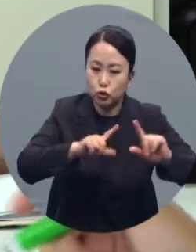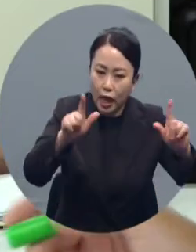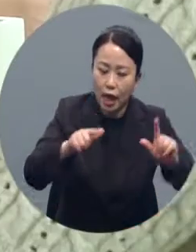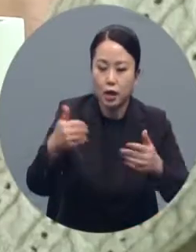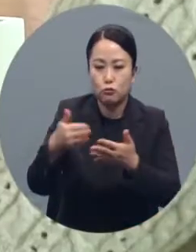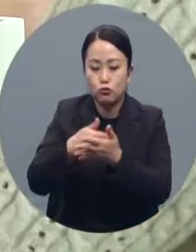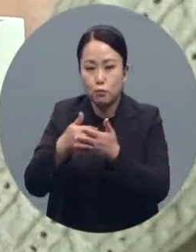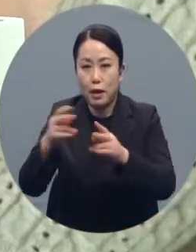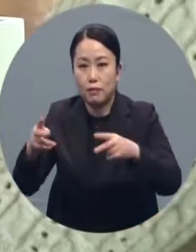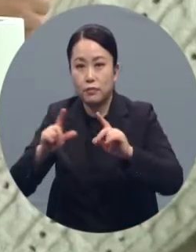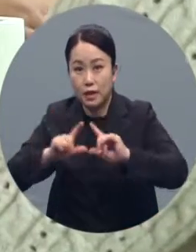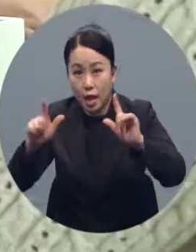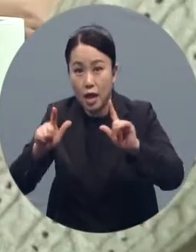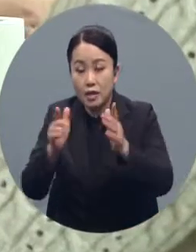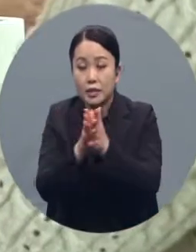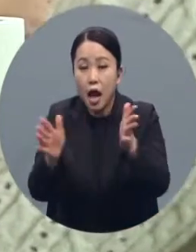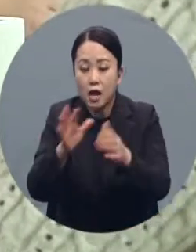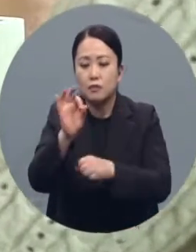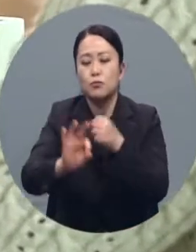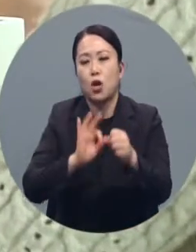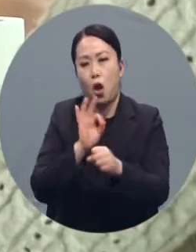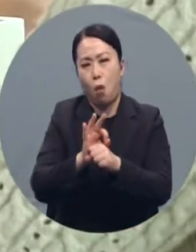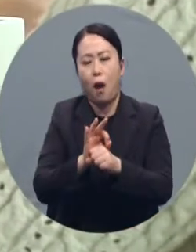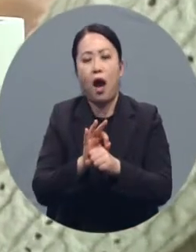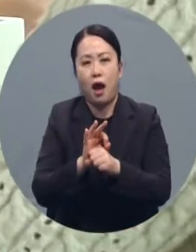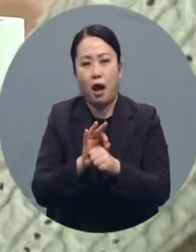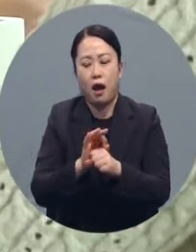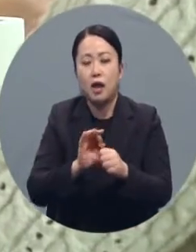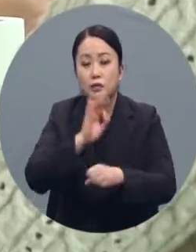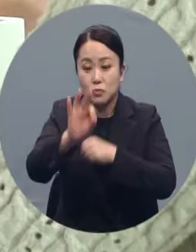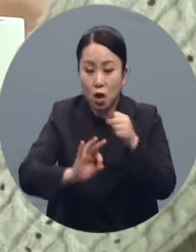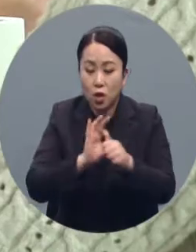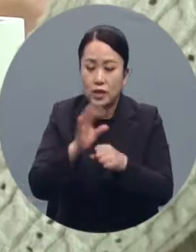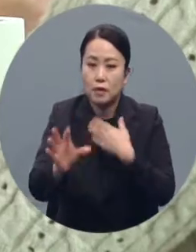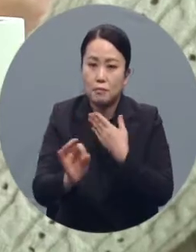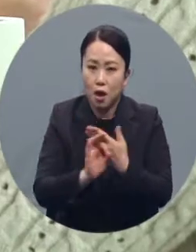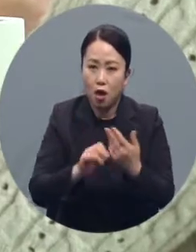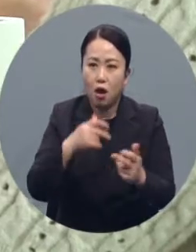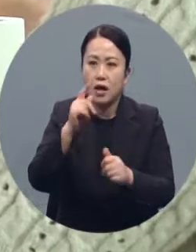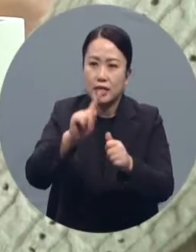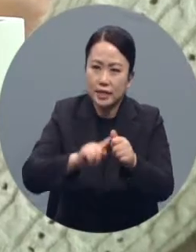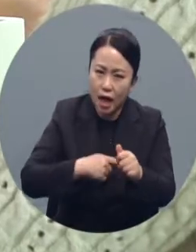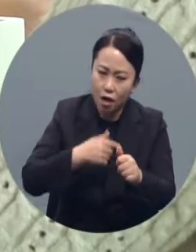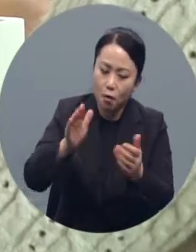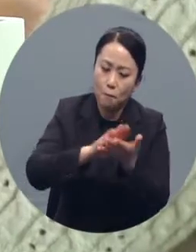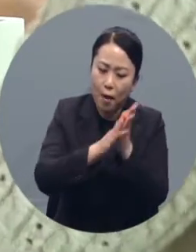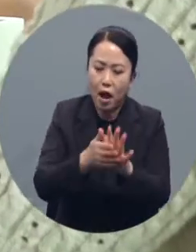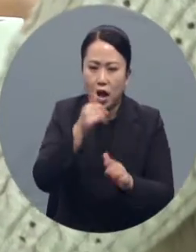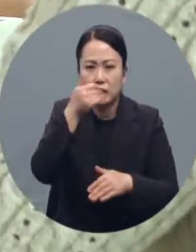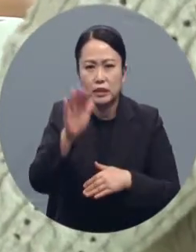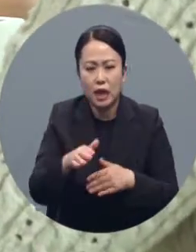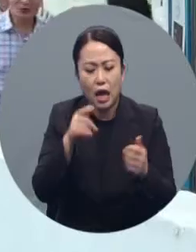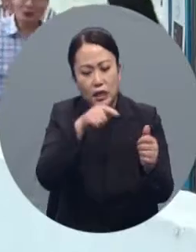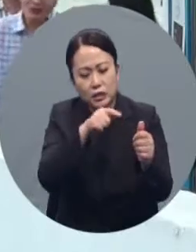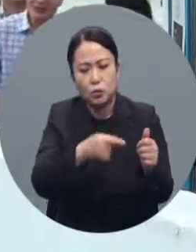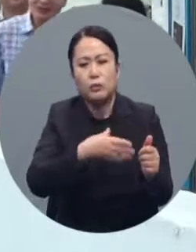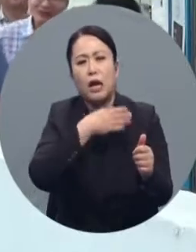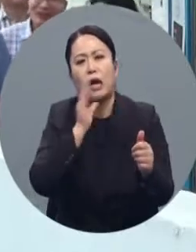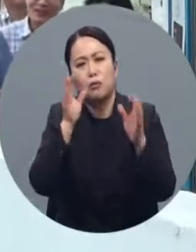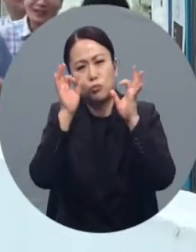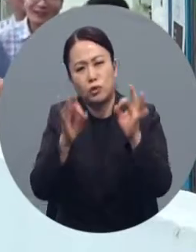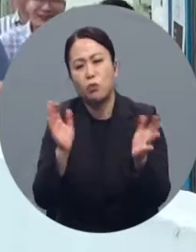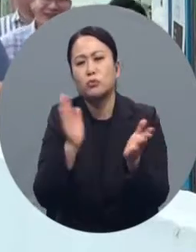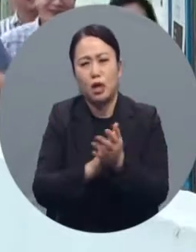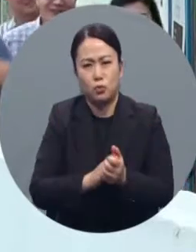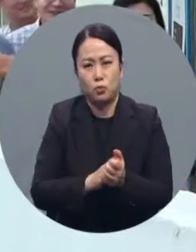됐군네. 아이고, 10년이면 강산도 변한다 카더만은 정성이도 이제 나이 들어 보이네. 진짜 뭐.